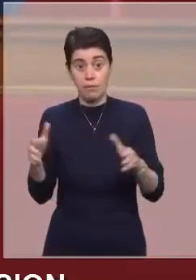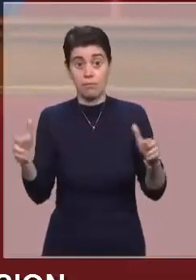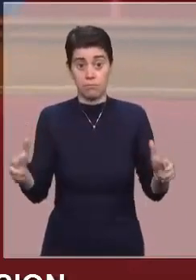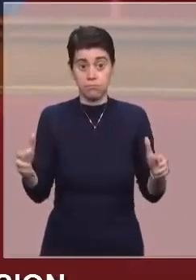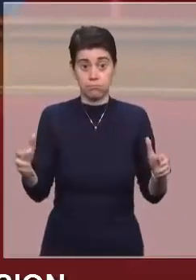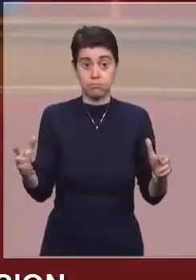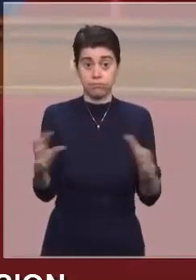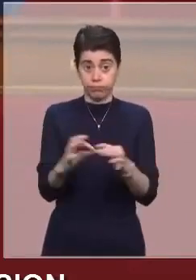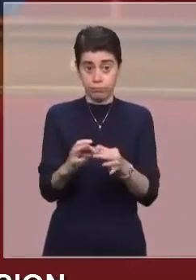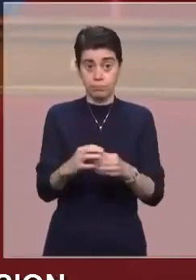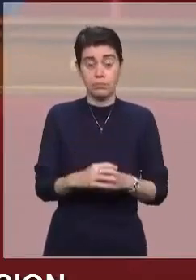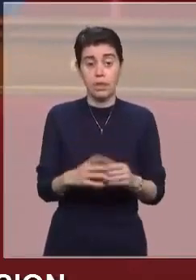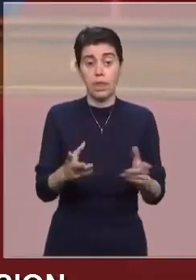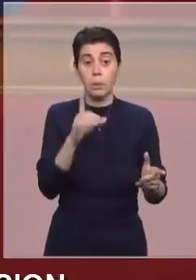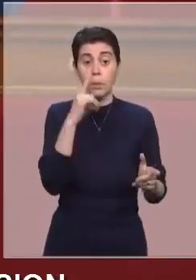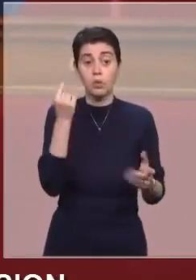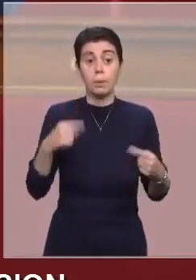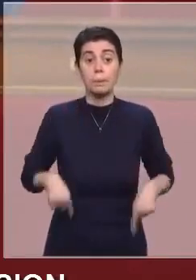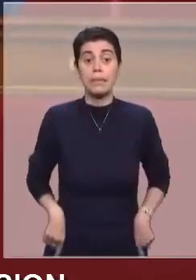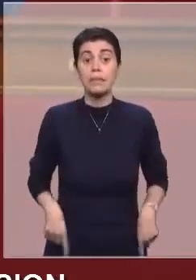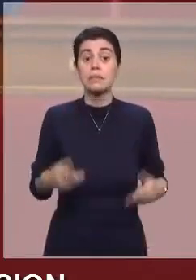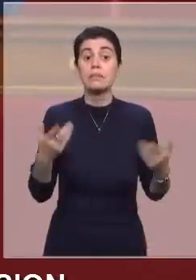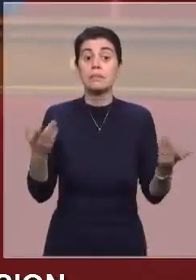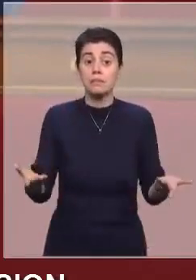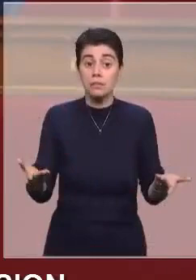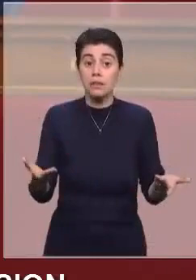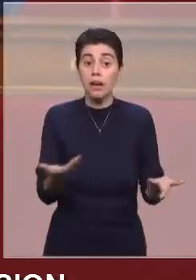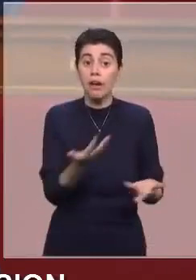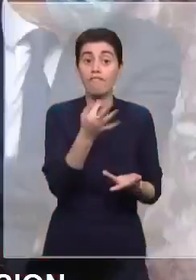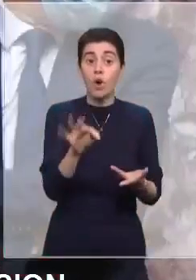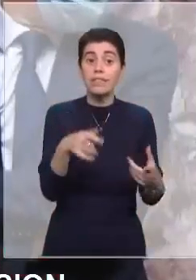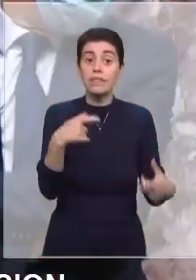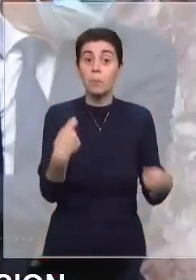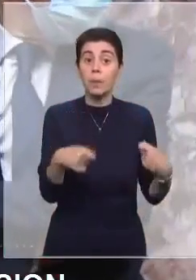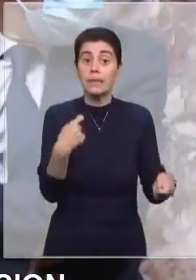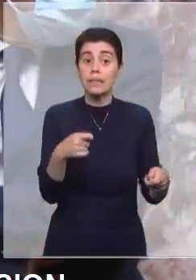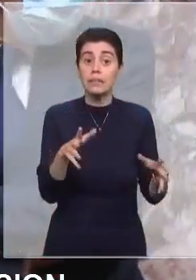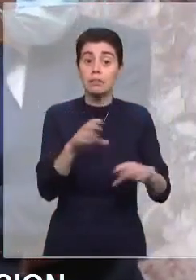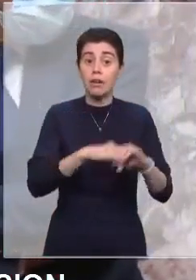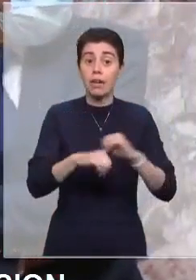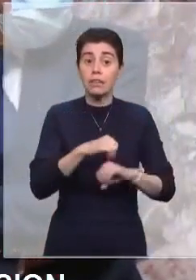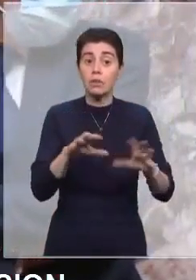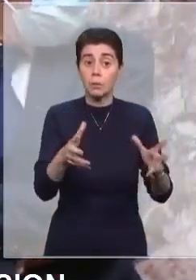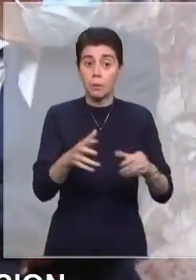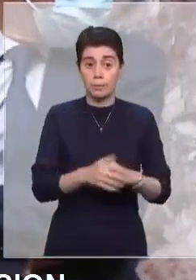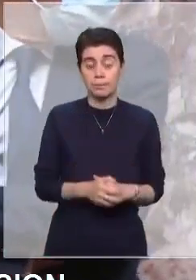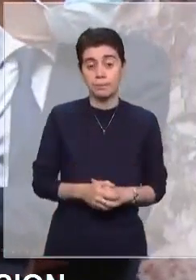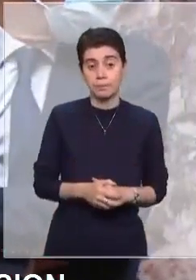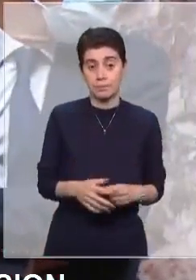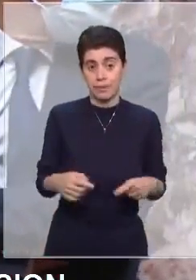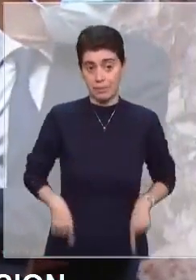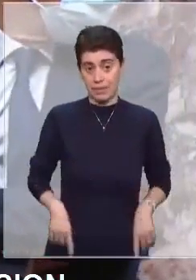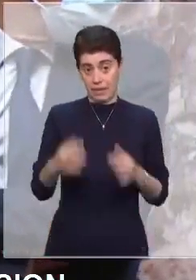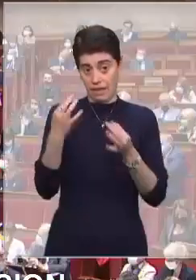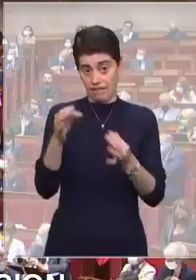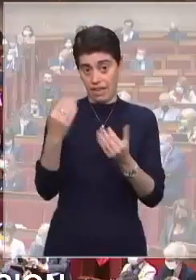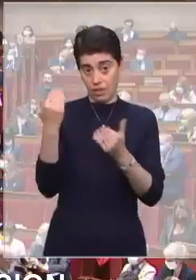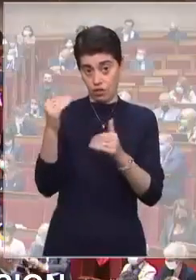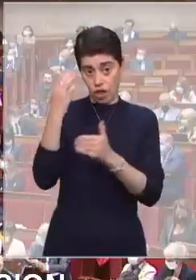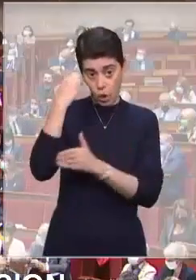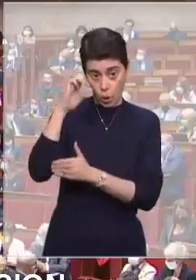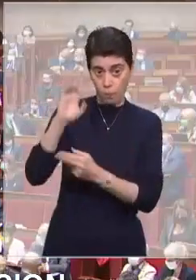le ministre, merci, quelle sera l'attitude de la diplomatie française ces prochaines... Merci, Jean-Yves Le Drian, ministre des Affaires étrangères et de l'Europe.